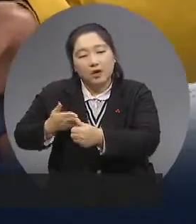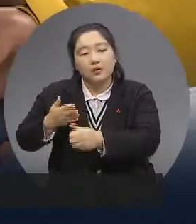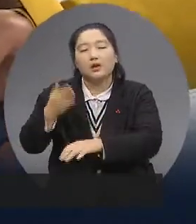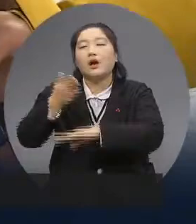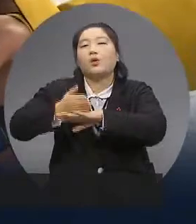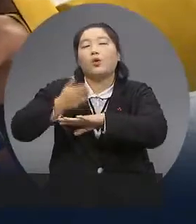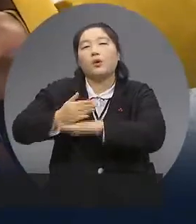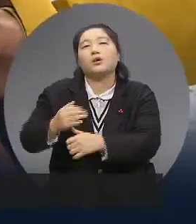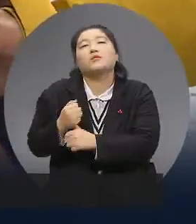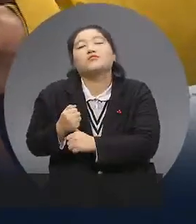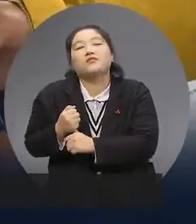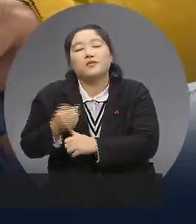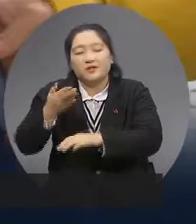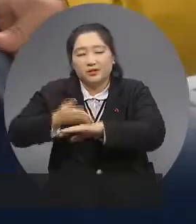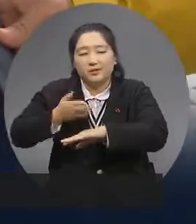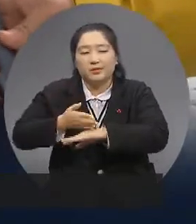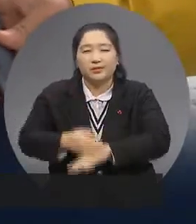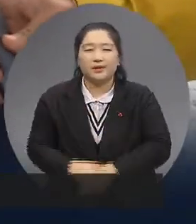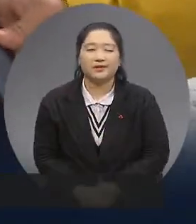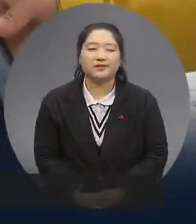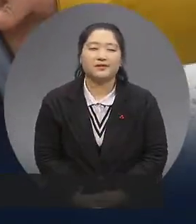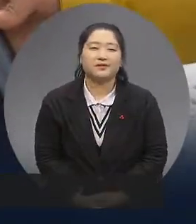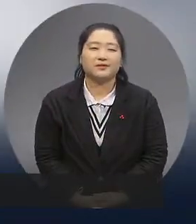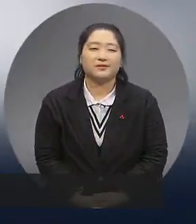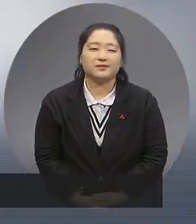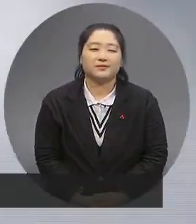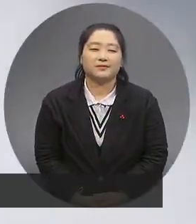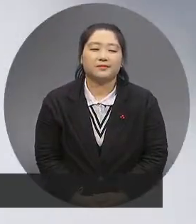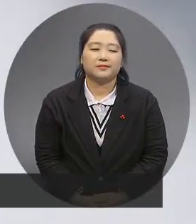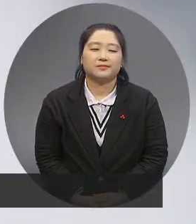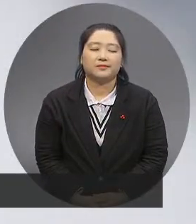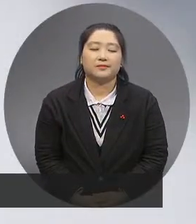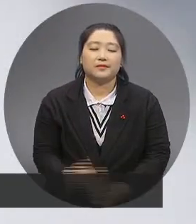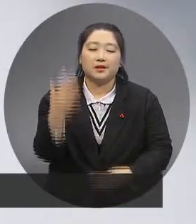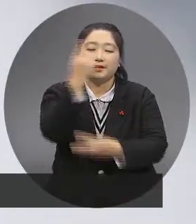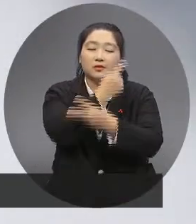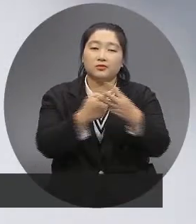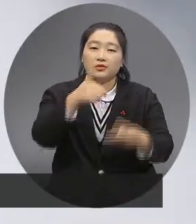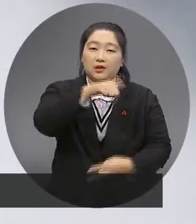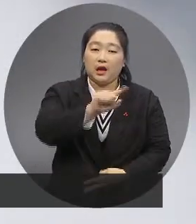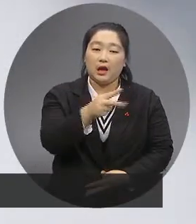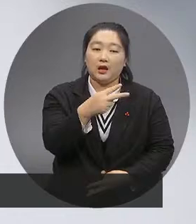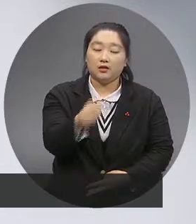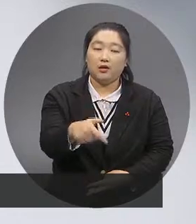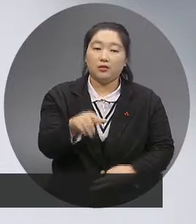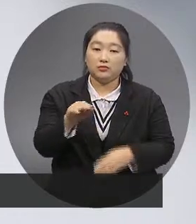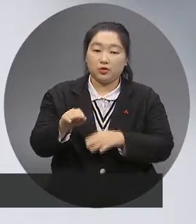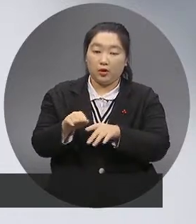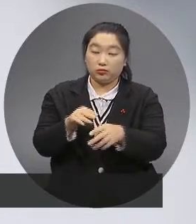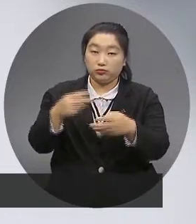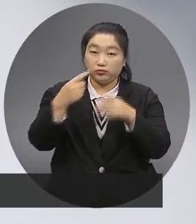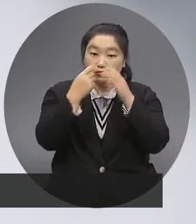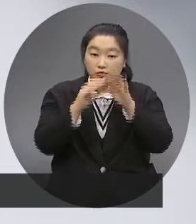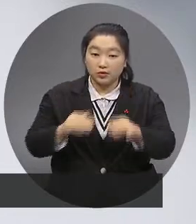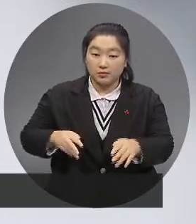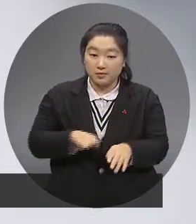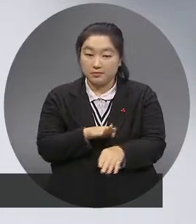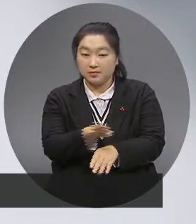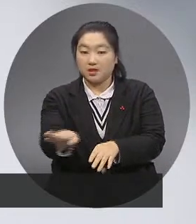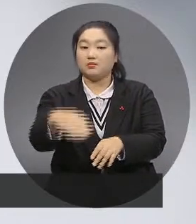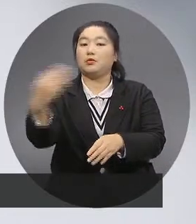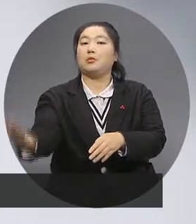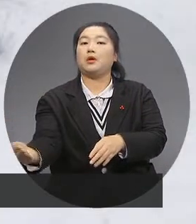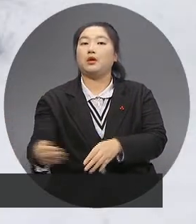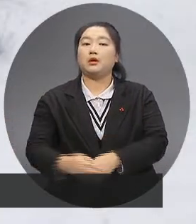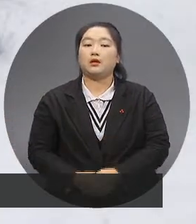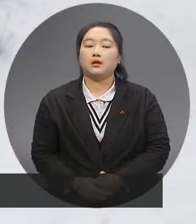춘대 붙잡아줘서 감사합니다. 청주시 가덕면에서 승용차가 눈길에 미끄러져 도로 옆 비탈로